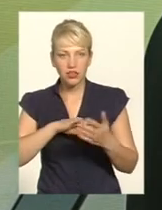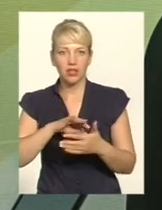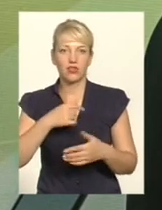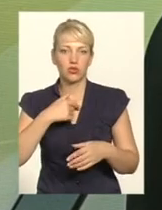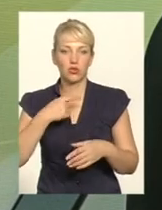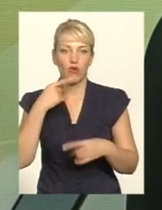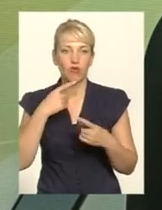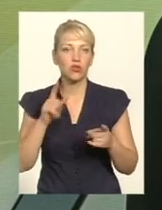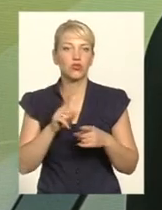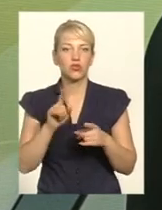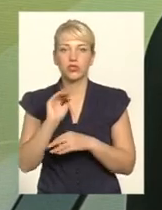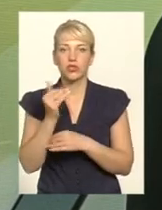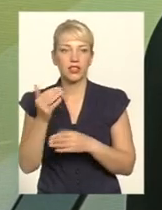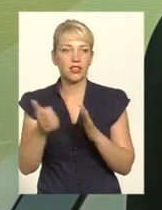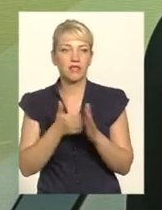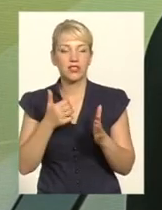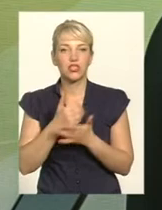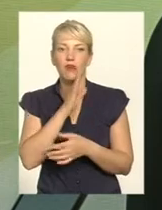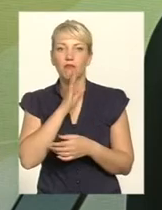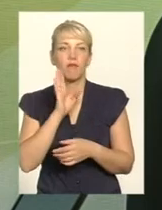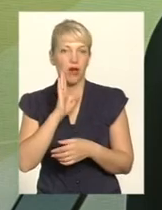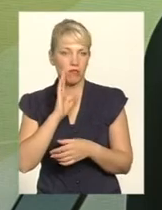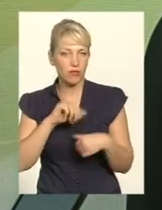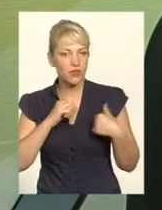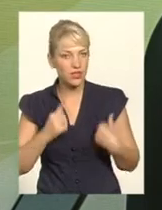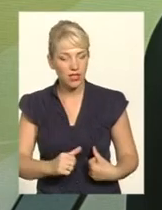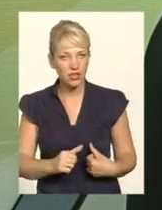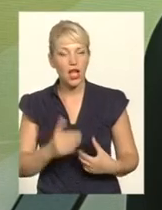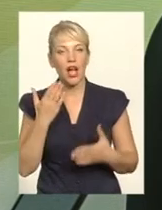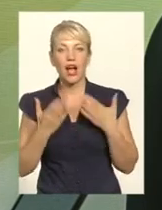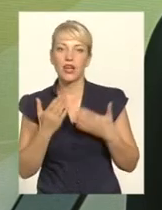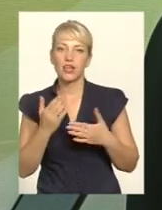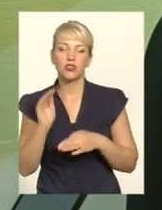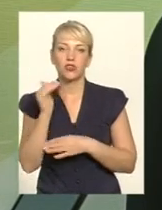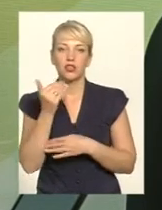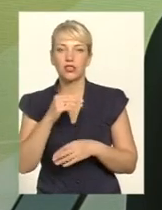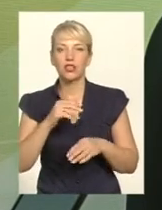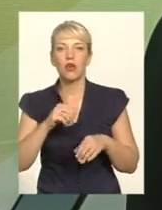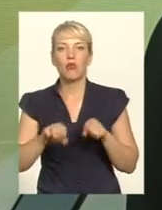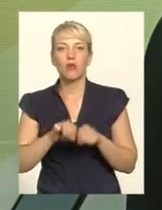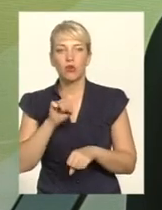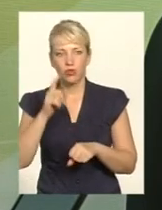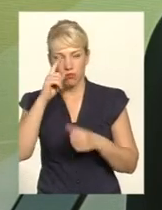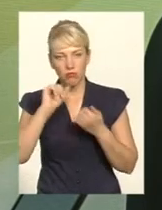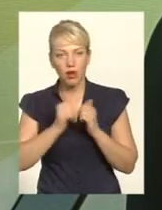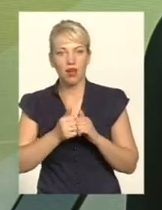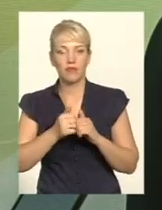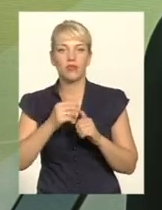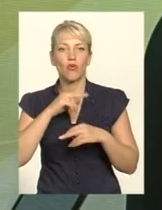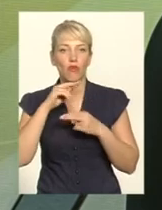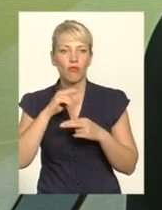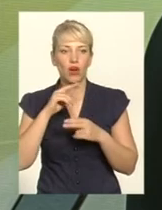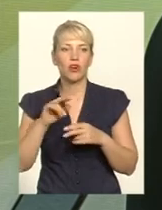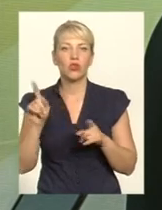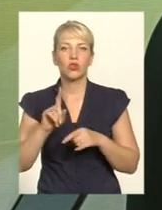що дитині не вистачає мами в серці. Якщо у дитини порушення увага, пам'ять, мама жалується на те, що в неї проблеми